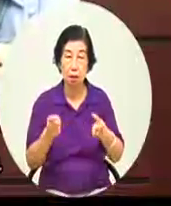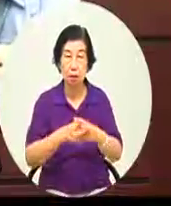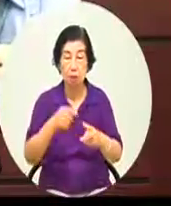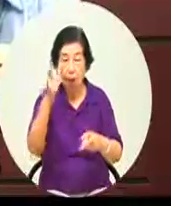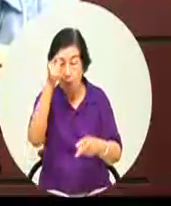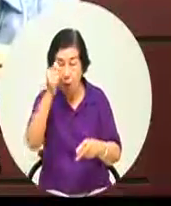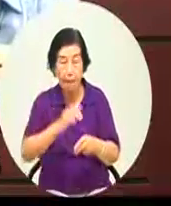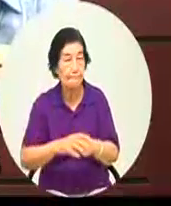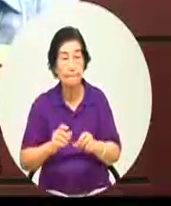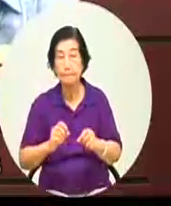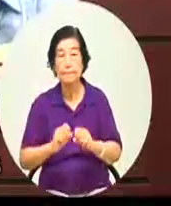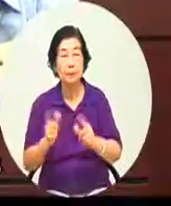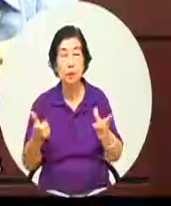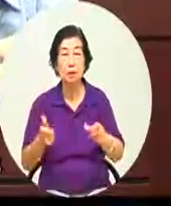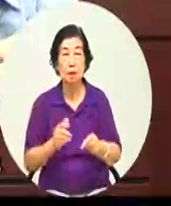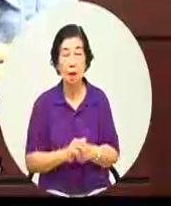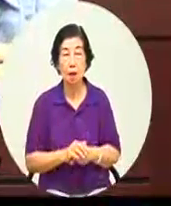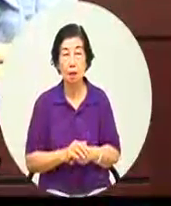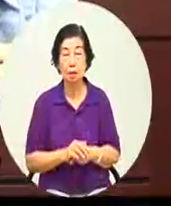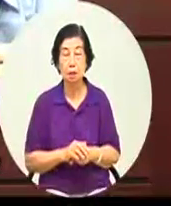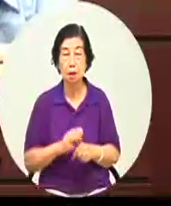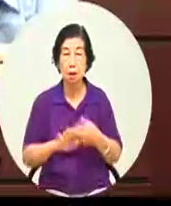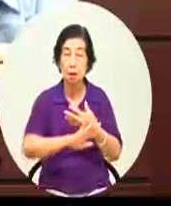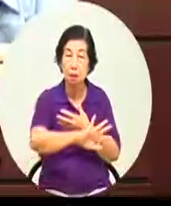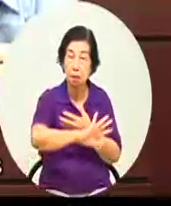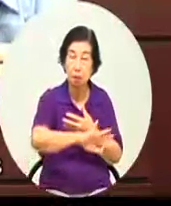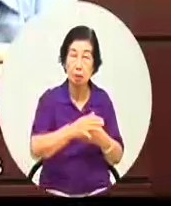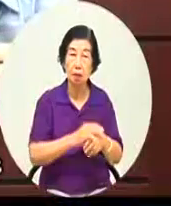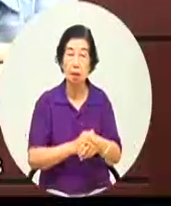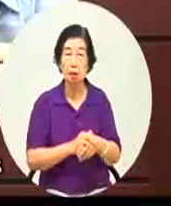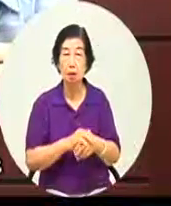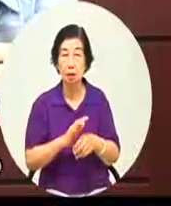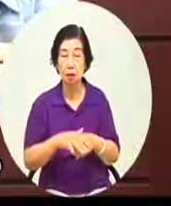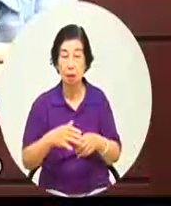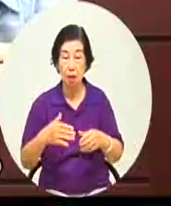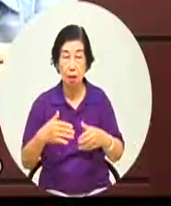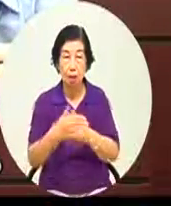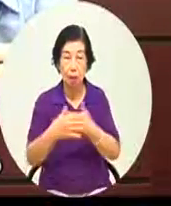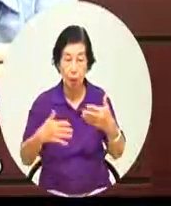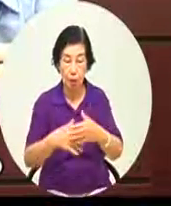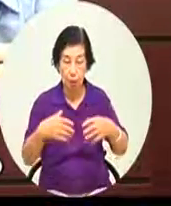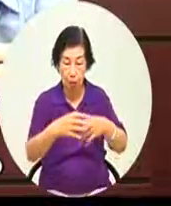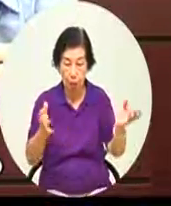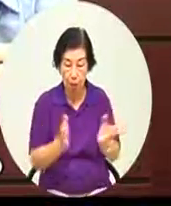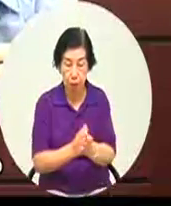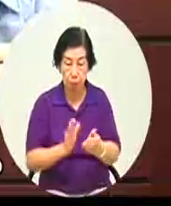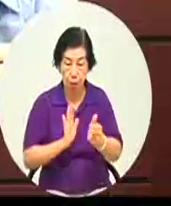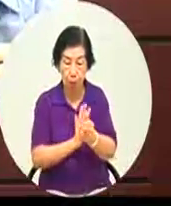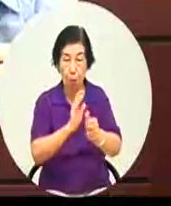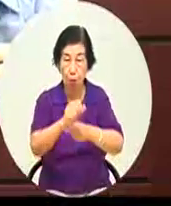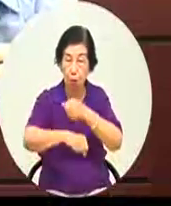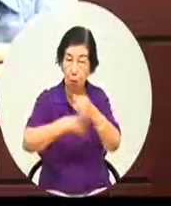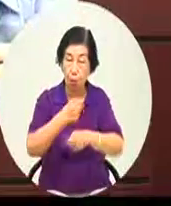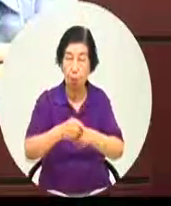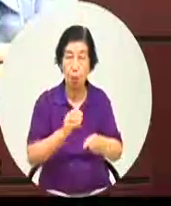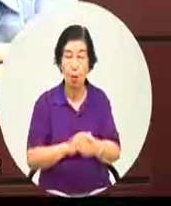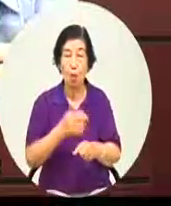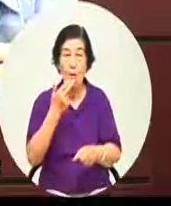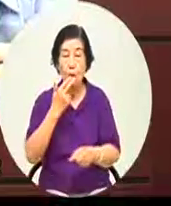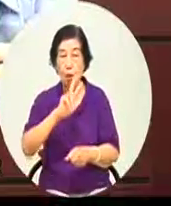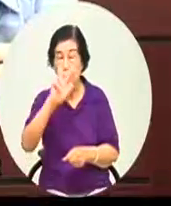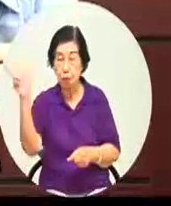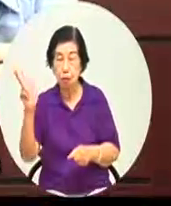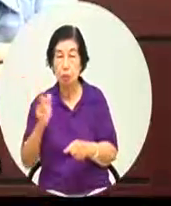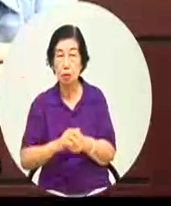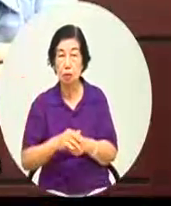有什么差别哈？那 Uber 跟现在交通部要推的那个多元计程车，不是用颜色来区分计程车哈，